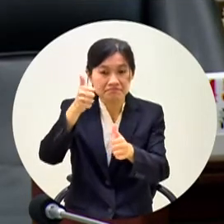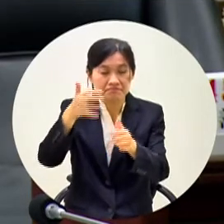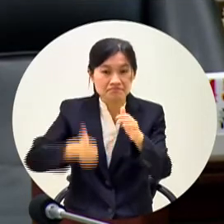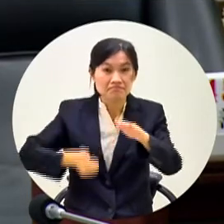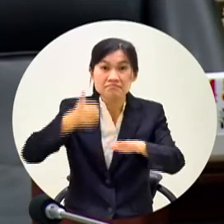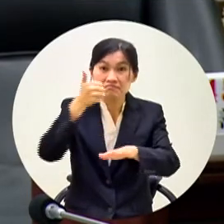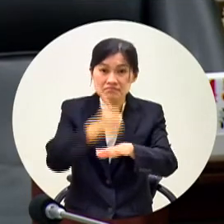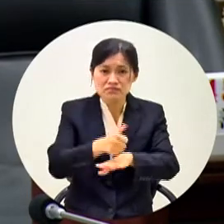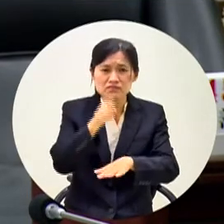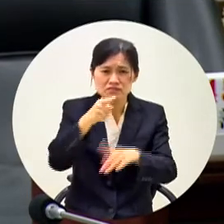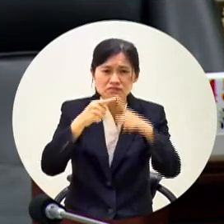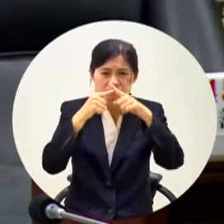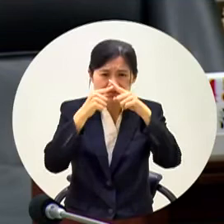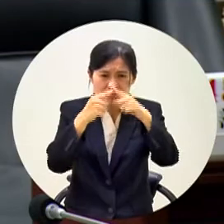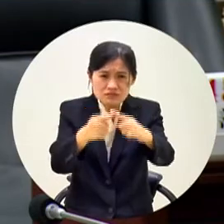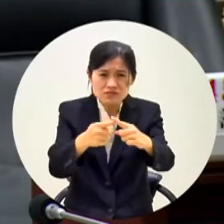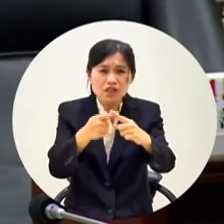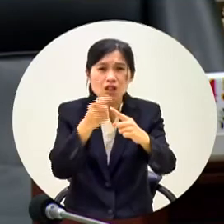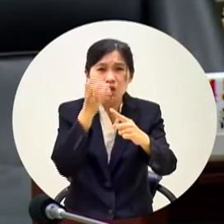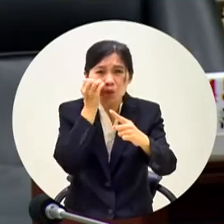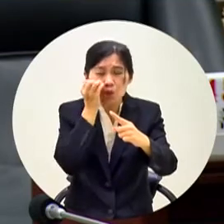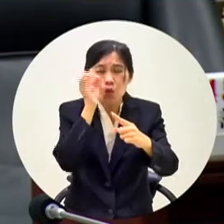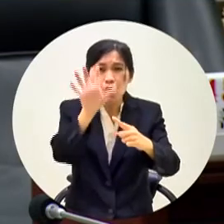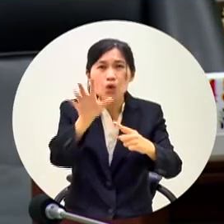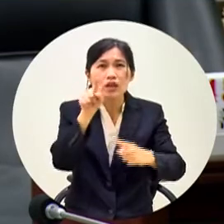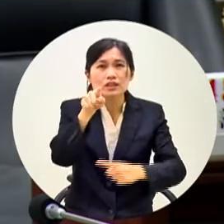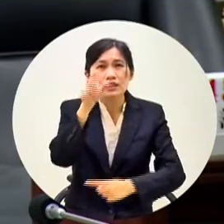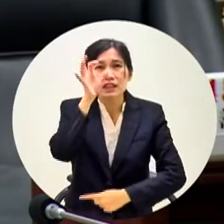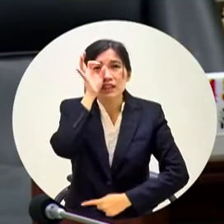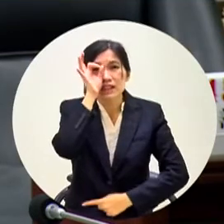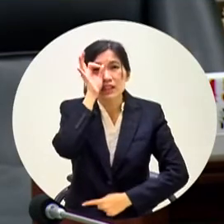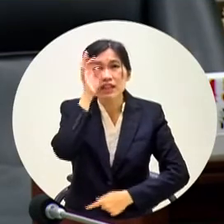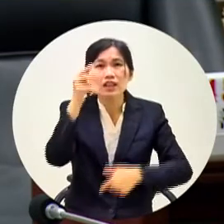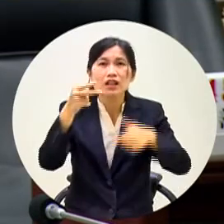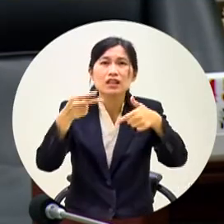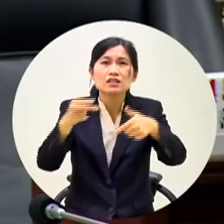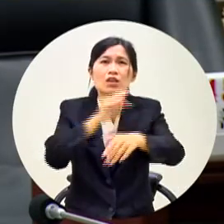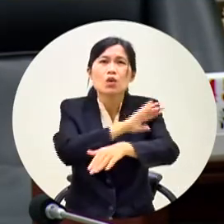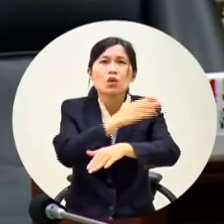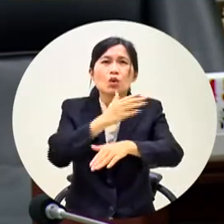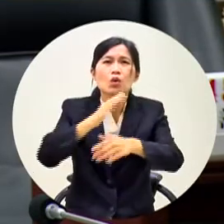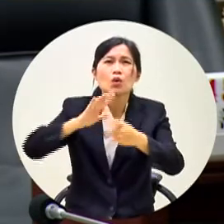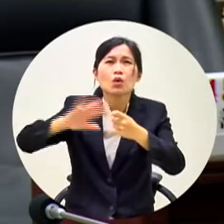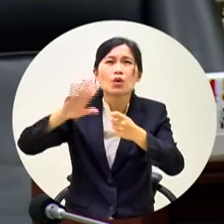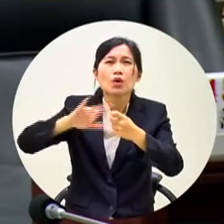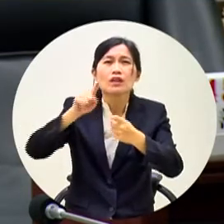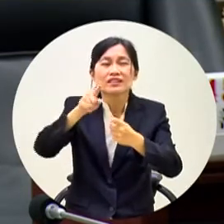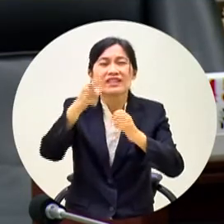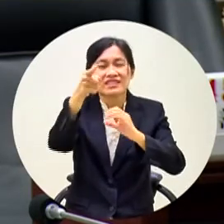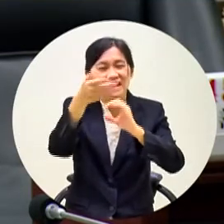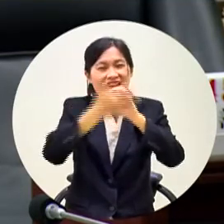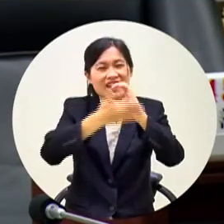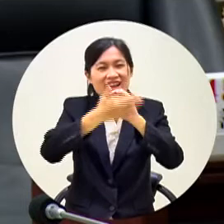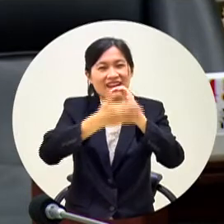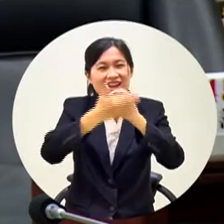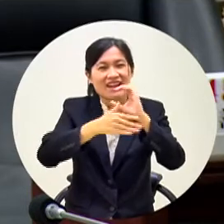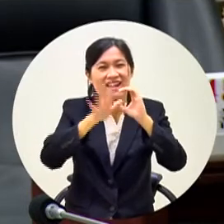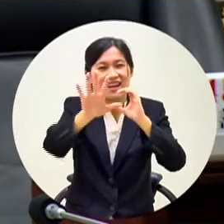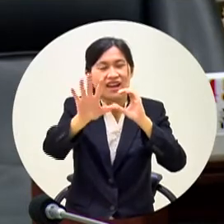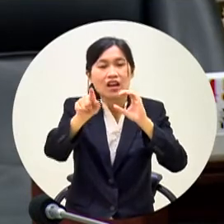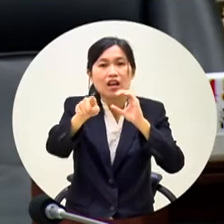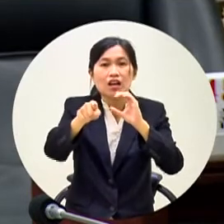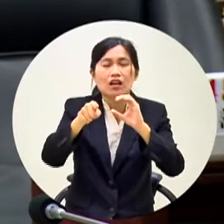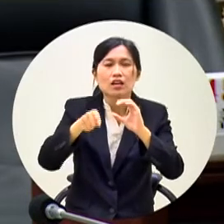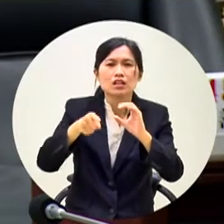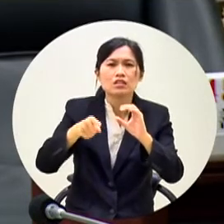勘啦？你甲看伫安林务高中吼。即有哪有你的橡皮泥啊？啊，林务高中这门口，这